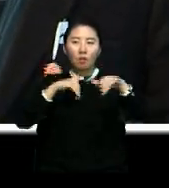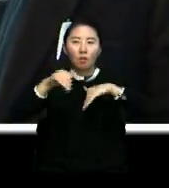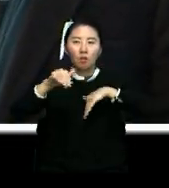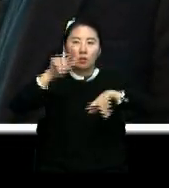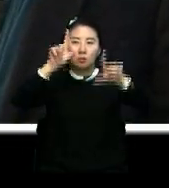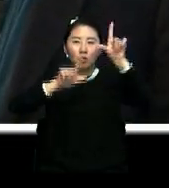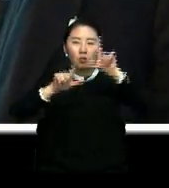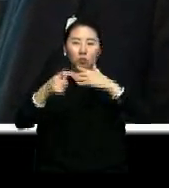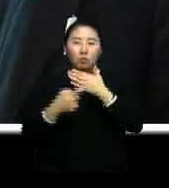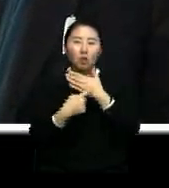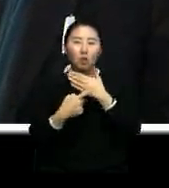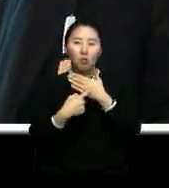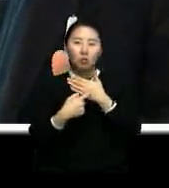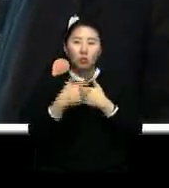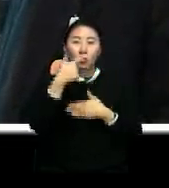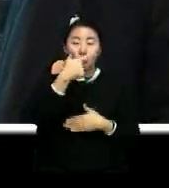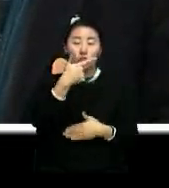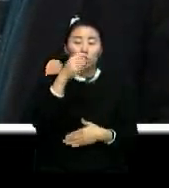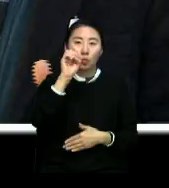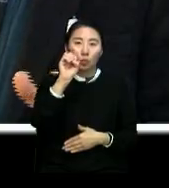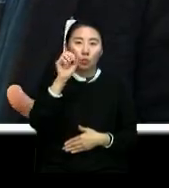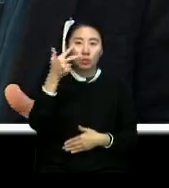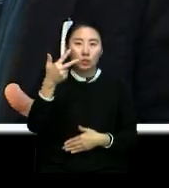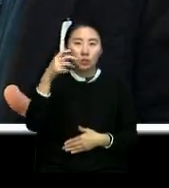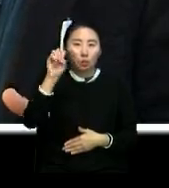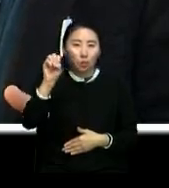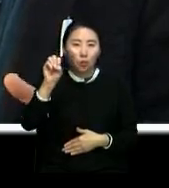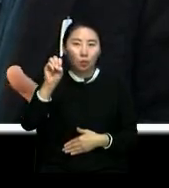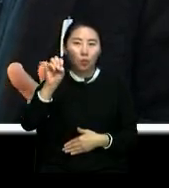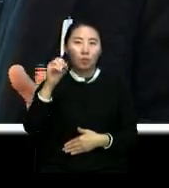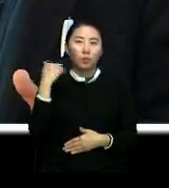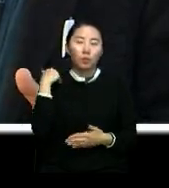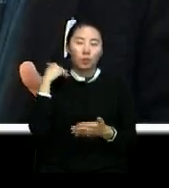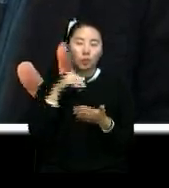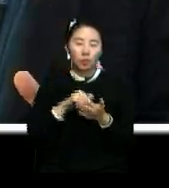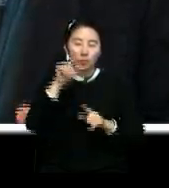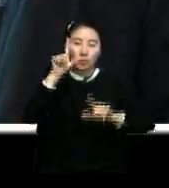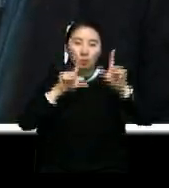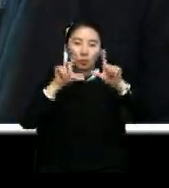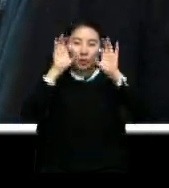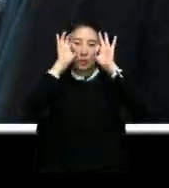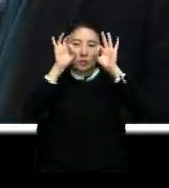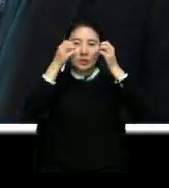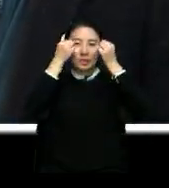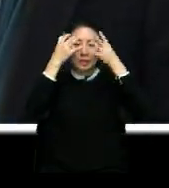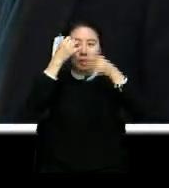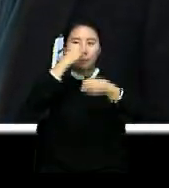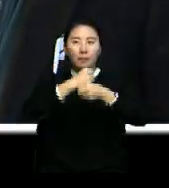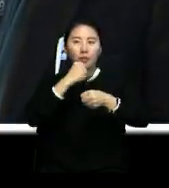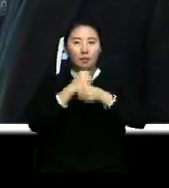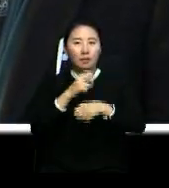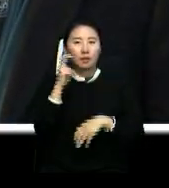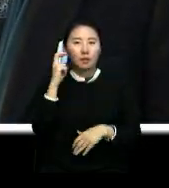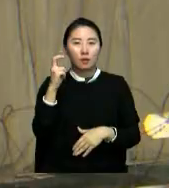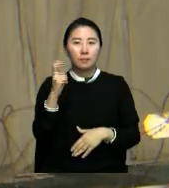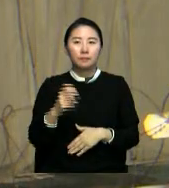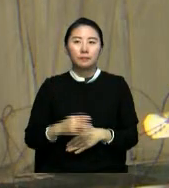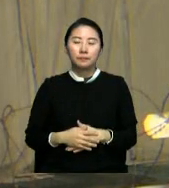모습을 외관을 60세기의 어떤 레트로 복고를 도입을 하면 관광객들이 오는 새로운 볼거리를 제공할 수 있다고 판단을